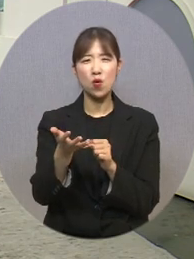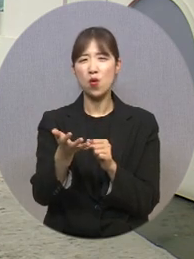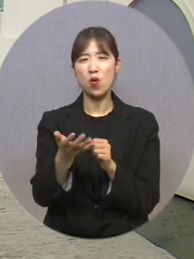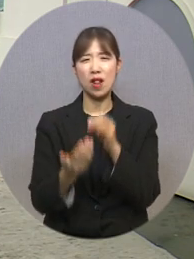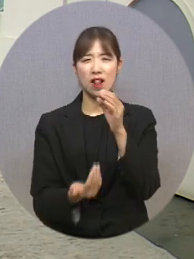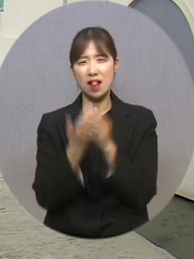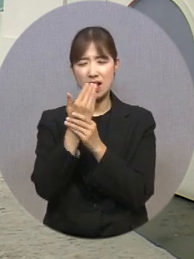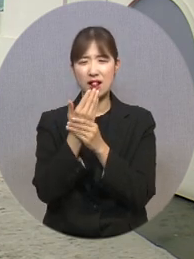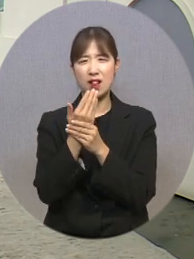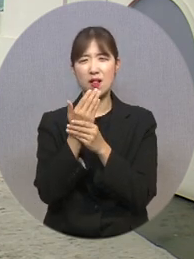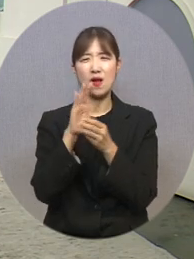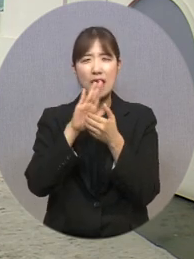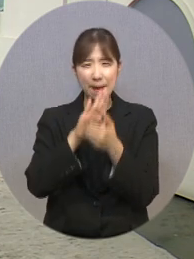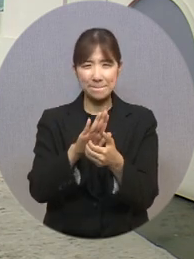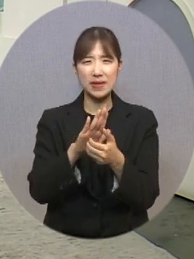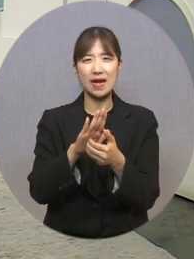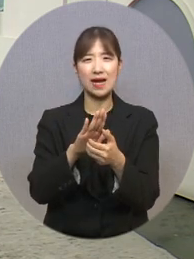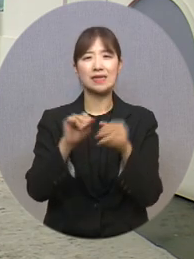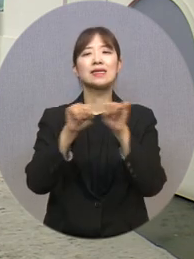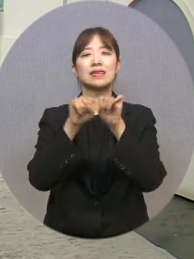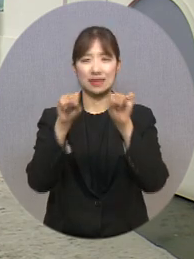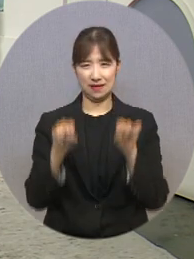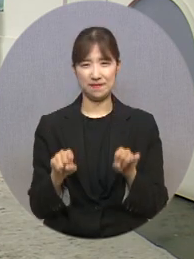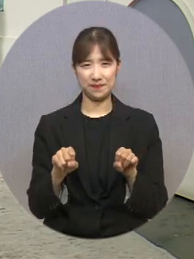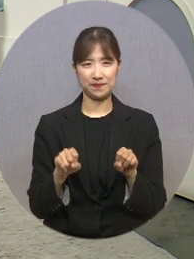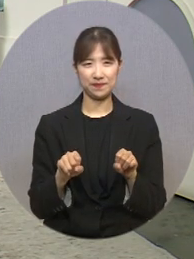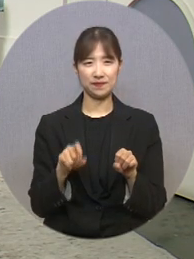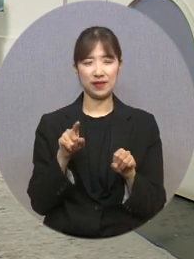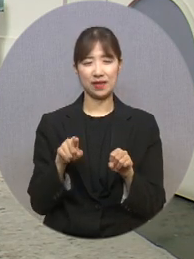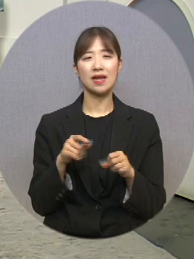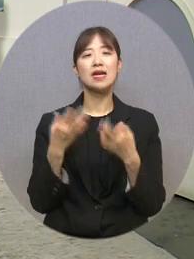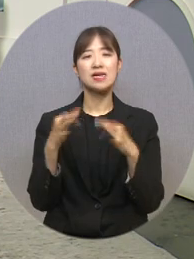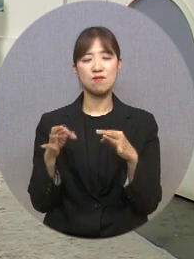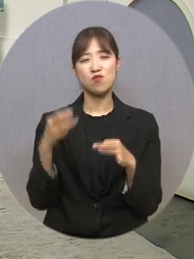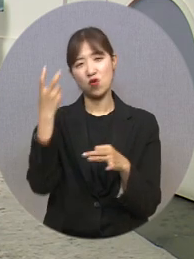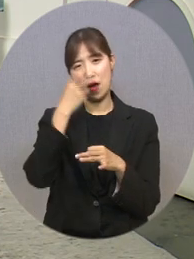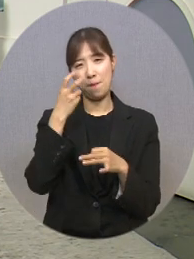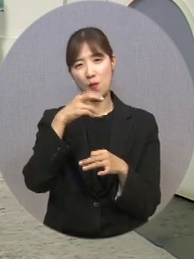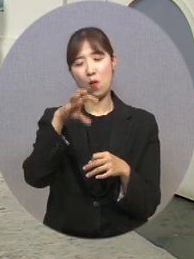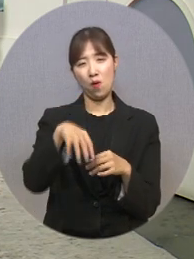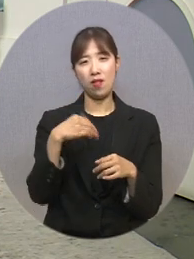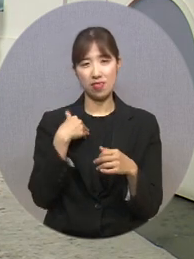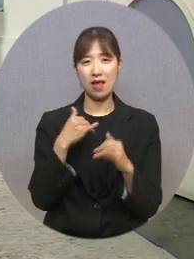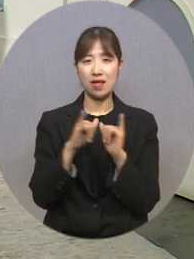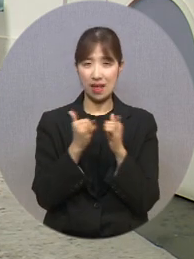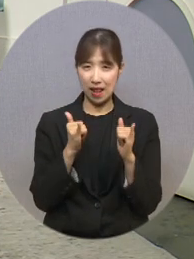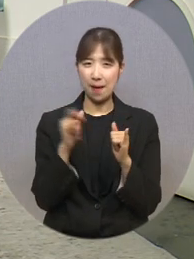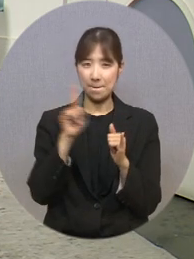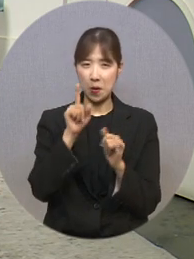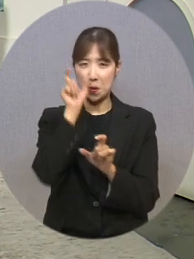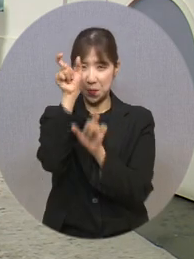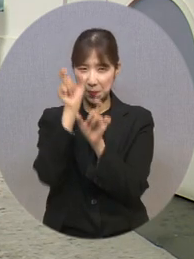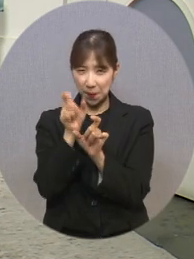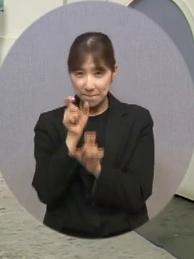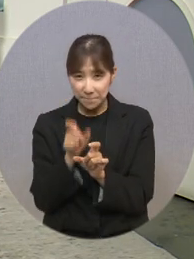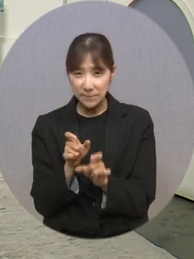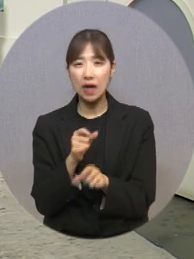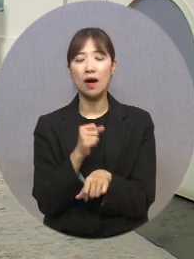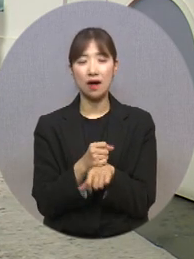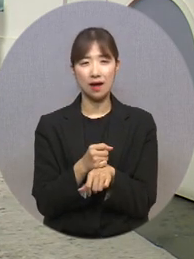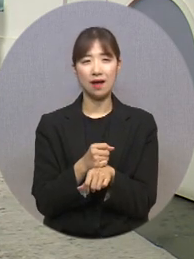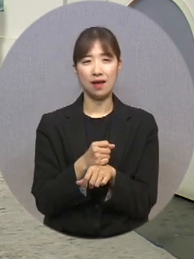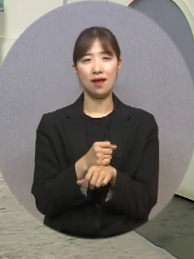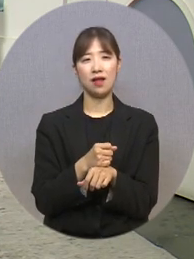사고 예방 시스템 이래가지고 금융감독원에 예. 들어가서 인적사항하고 이런 게 입력을 하면 이제 그